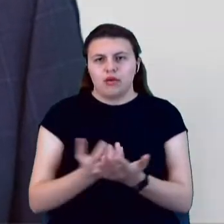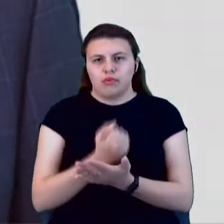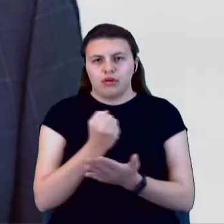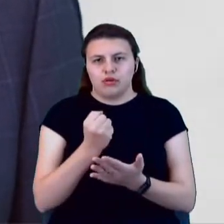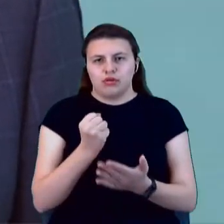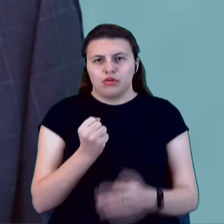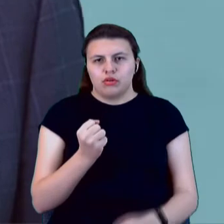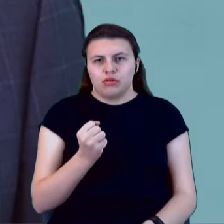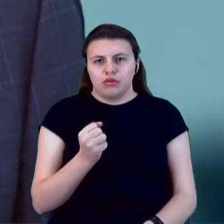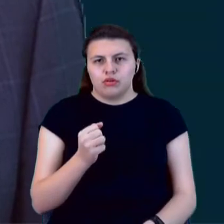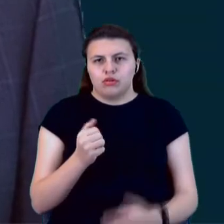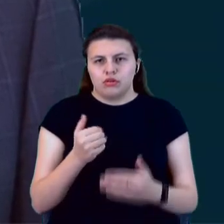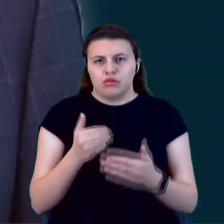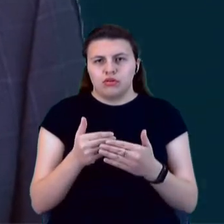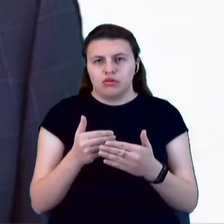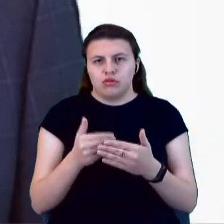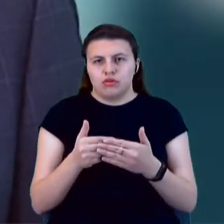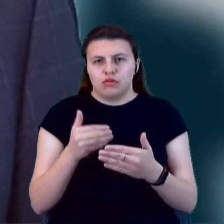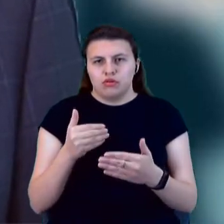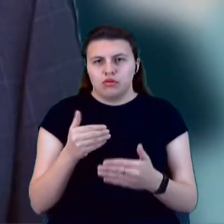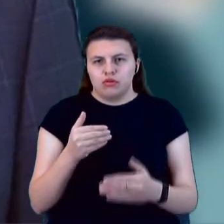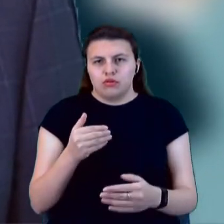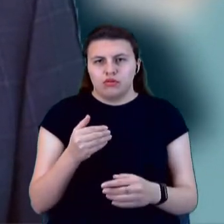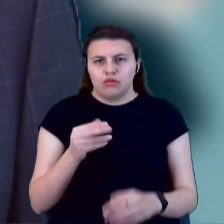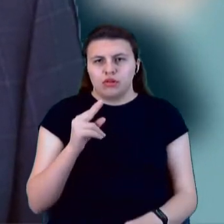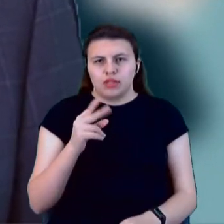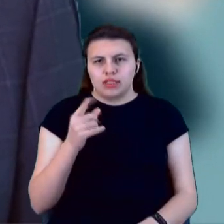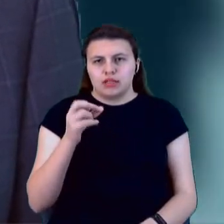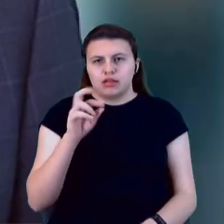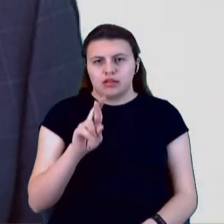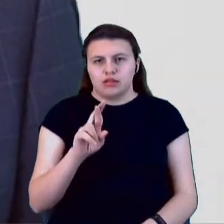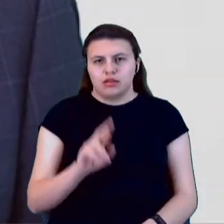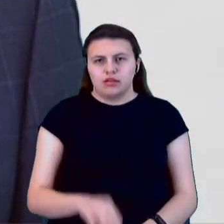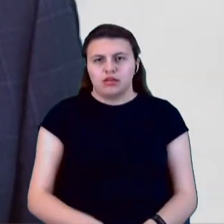только приобретет от самостоятельности, от децентрализации.